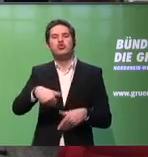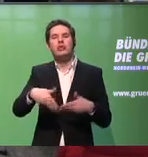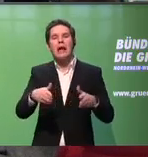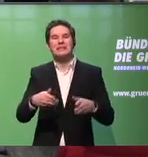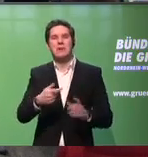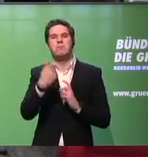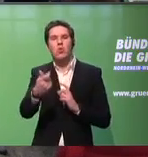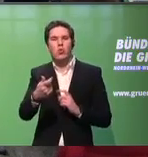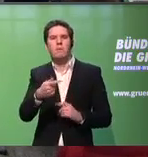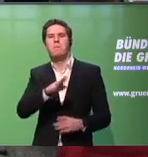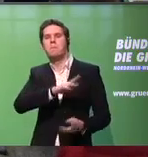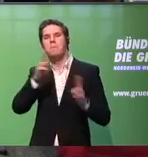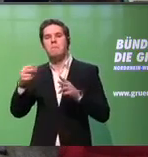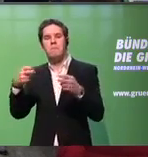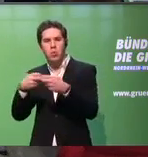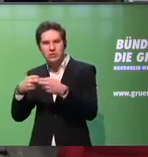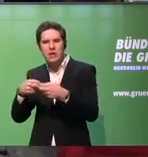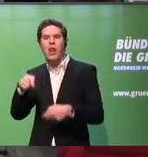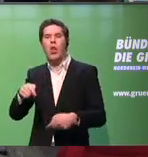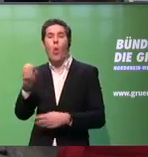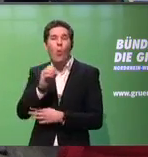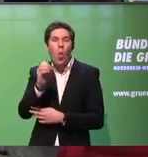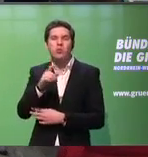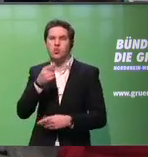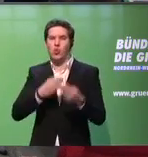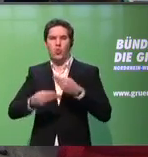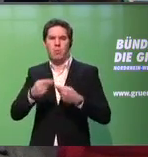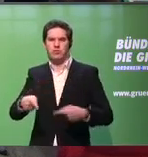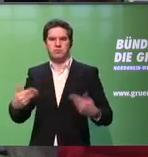ist weder ökologisch noch ökonomisch.